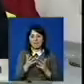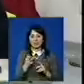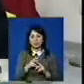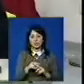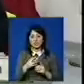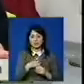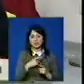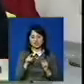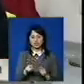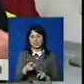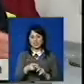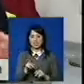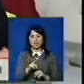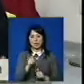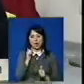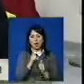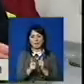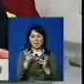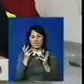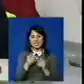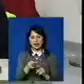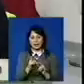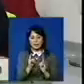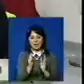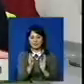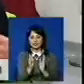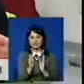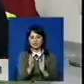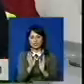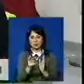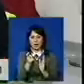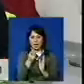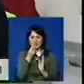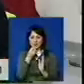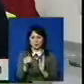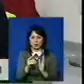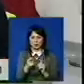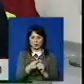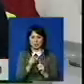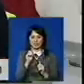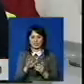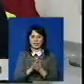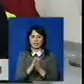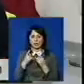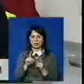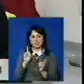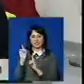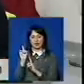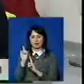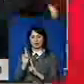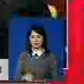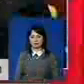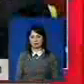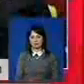ის და მნიშვნელოვანია ის რომ ყოველი დღე ამ ბავშვისა გაცილებით უფრო ხარისხიანია ვიდრე სხვა პირობებში იქნებოდა.